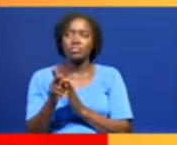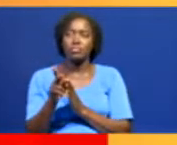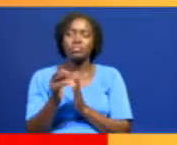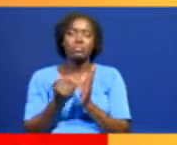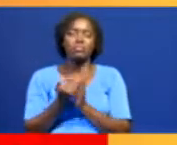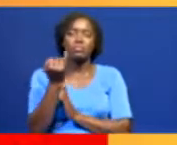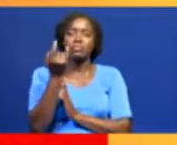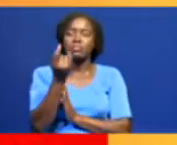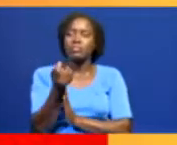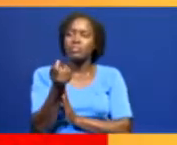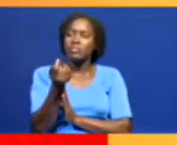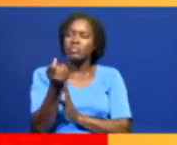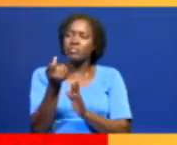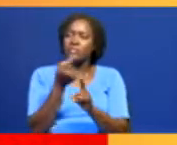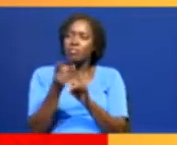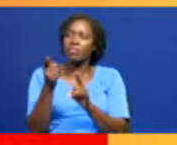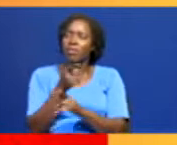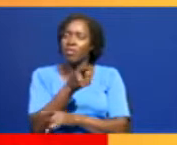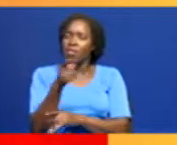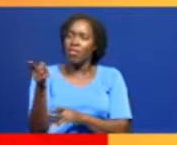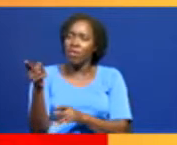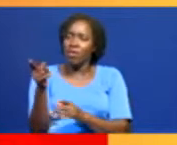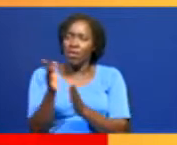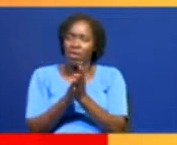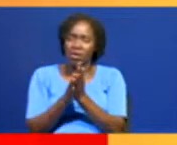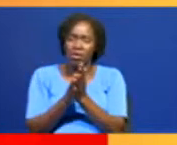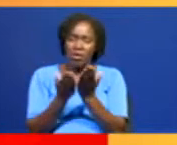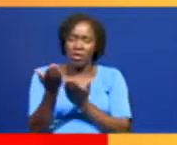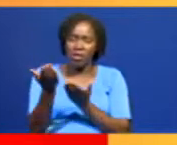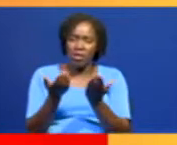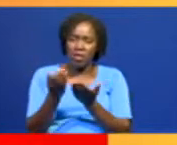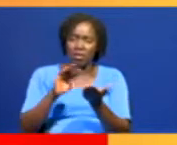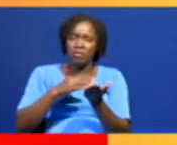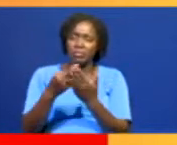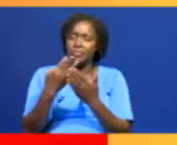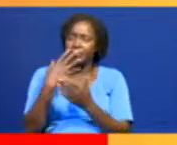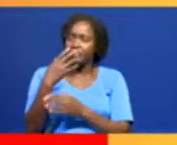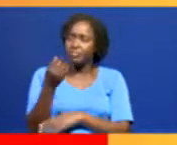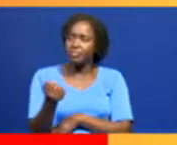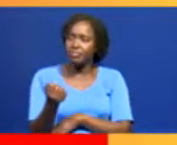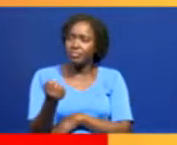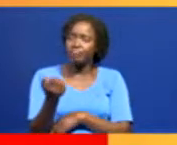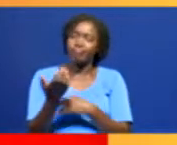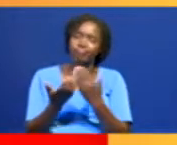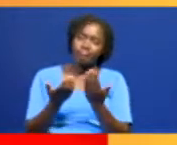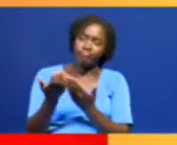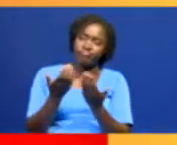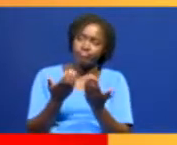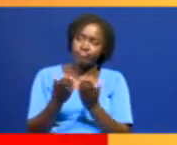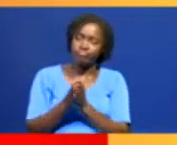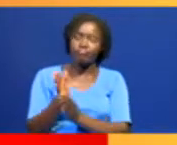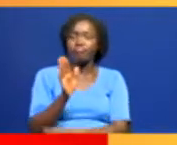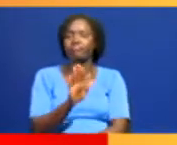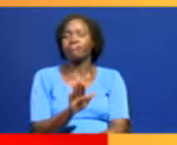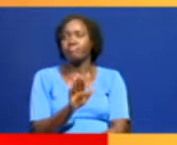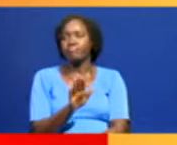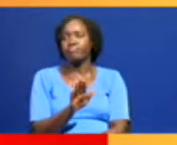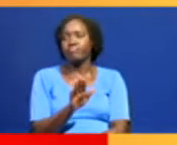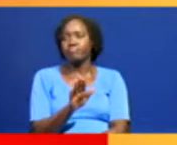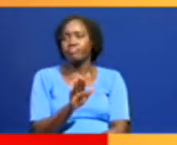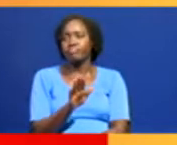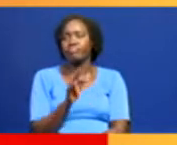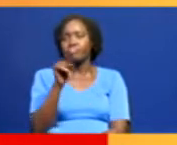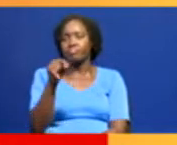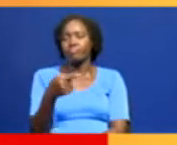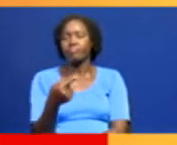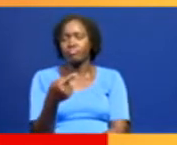kidogo. Lakini kwa wale ambao wamechukua Asla Fund kwa shilingi 500 na kufanya biashara na kuweza kurudisha, wamechukua